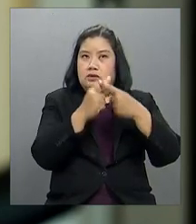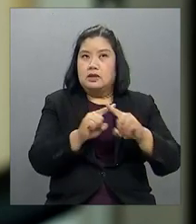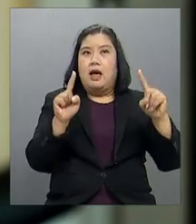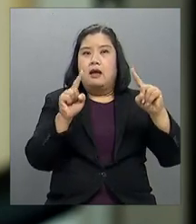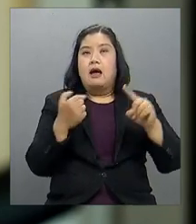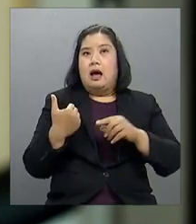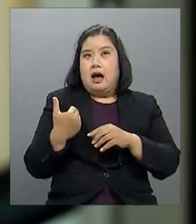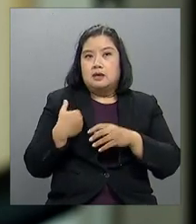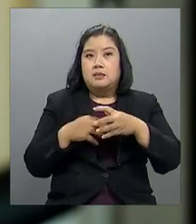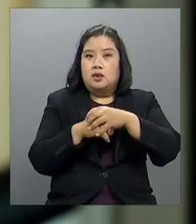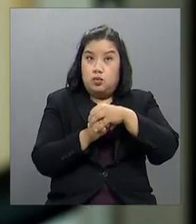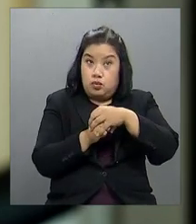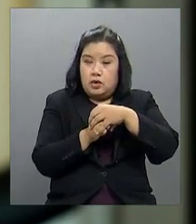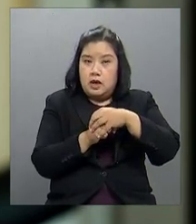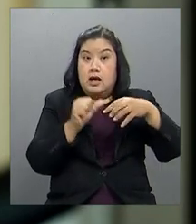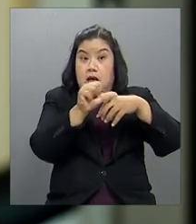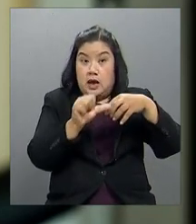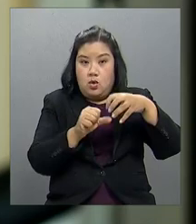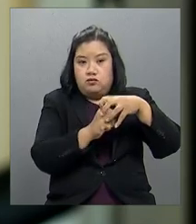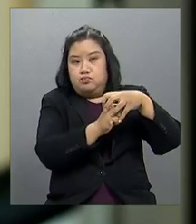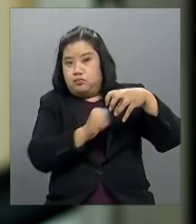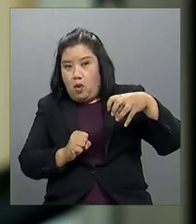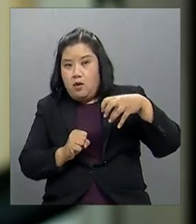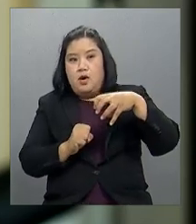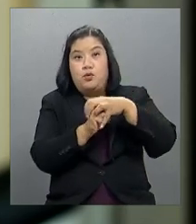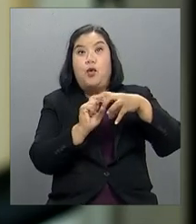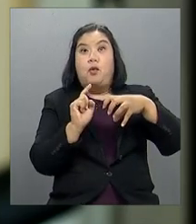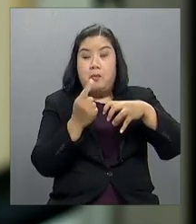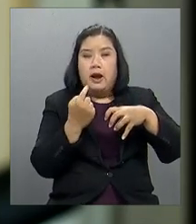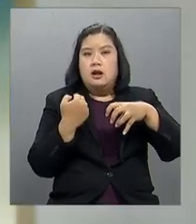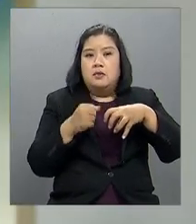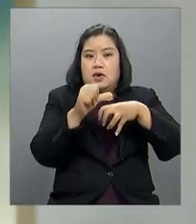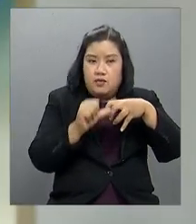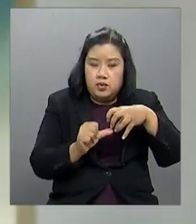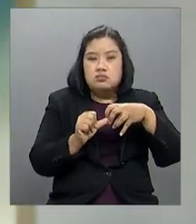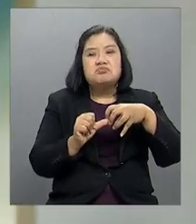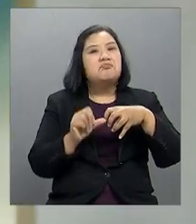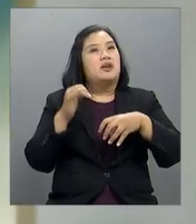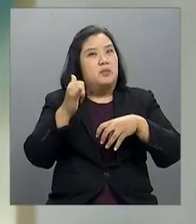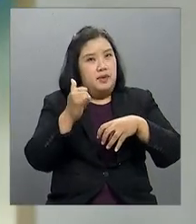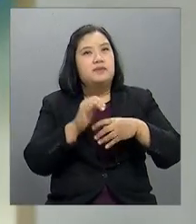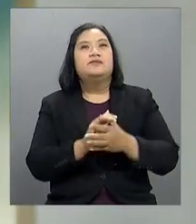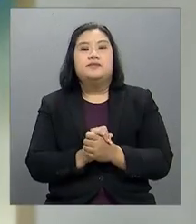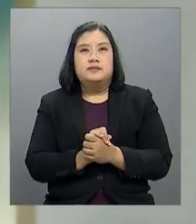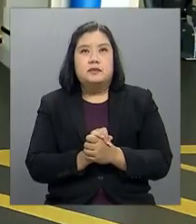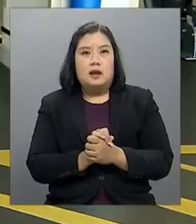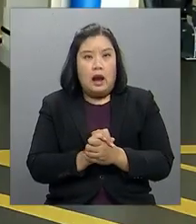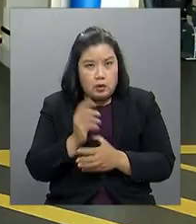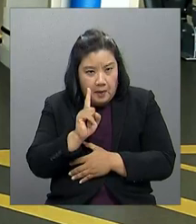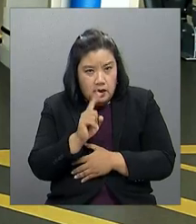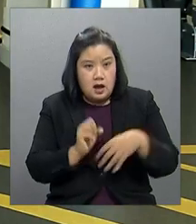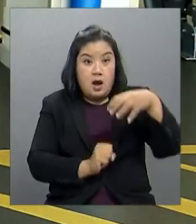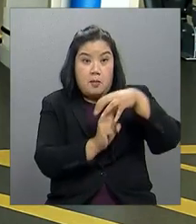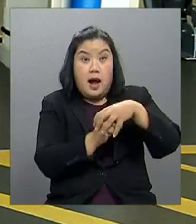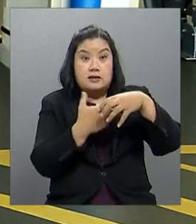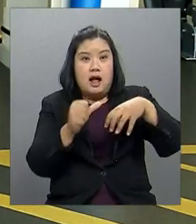เดียวหรือเปลี่ยนทั้งหมดนะคะแต่โดยส่วนมากเนี่ยก็จะเปลี่ยนค่อนข้างทั้งหมดเลยอยู่แล้วอะค่ะ ก็เป็นการฟื้นฟูหลังการผ่าตัด ใช่ซึ่งจำ